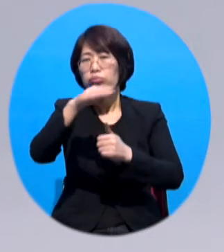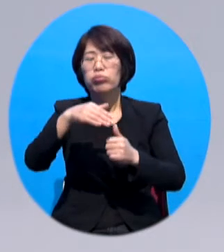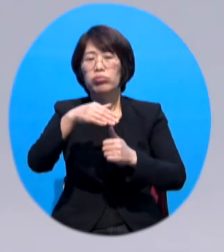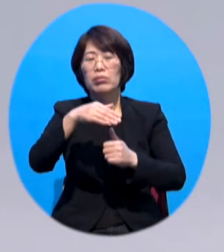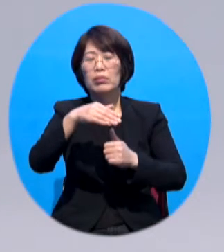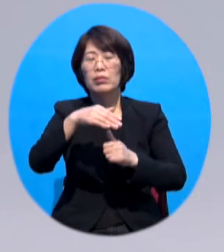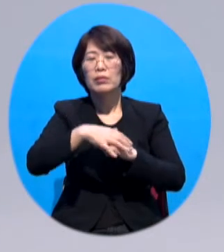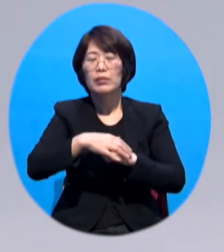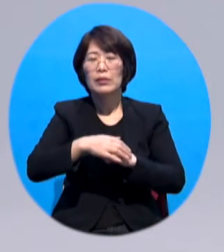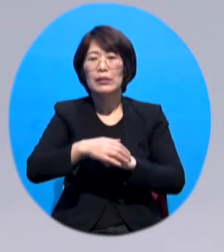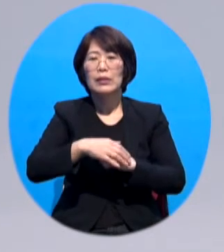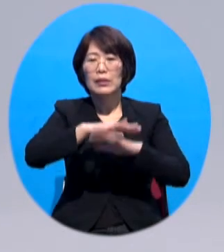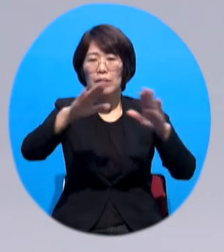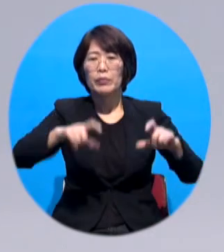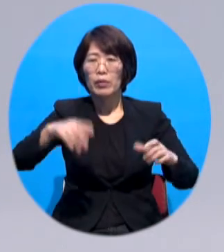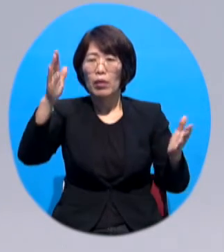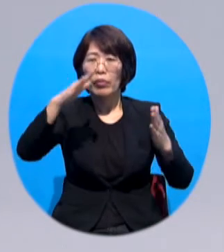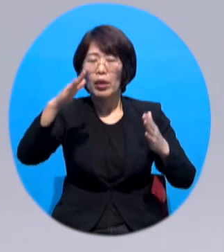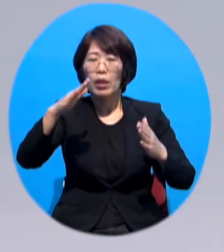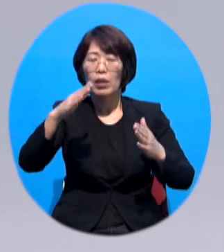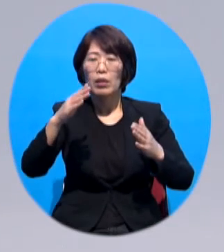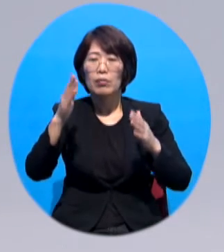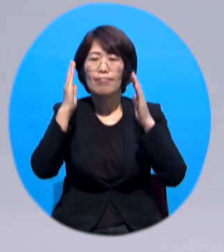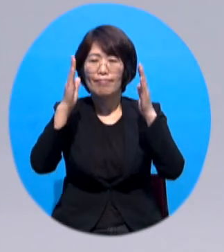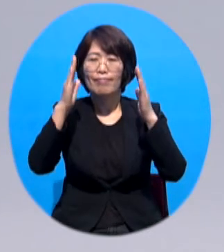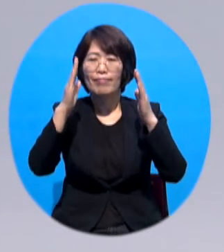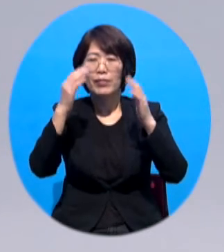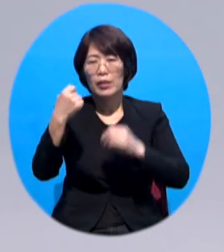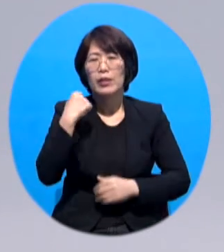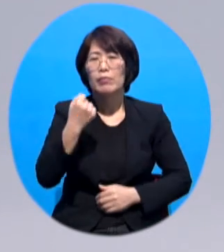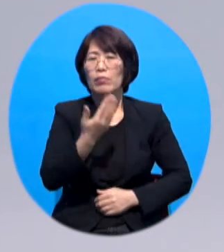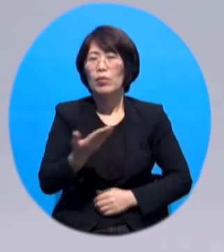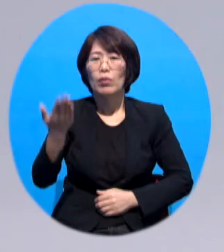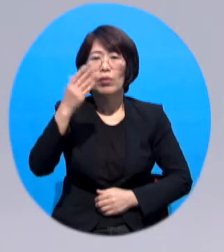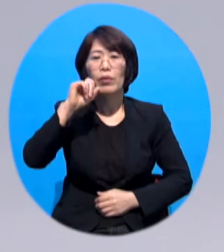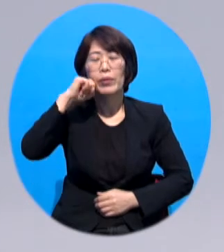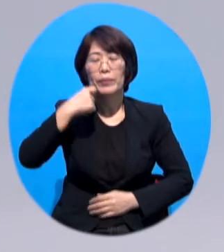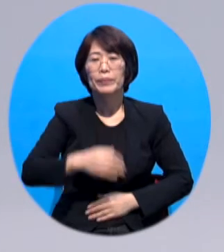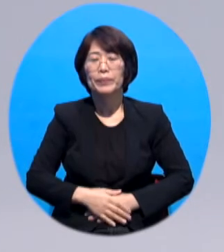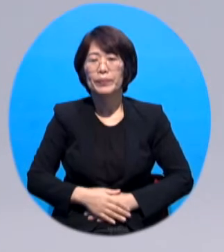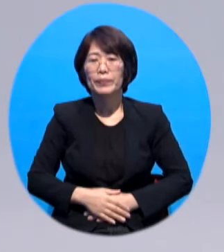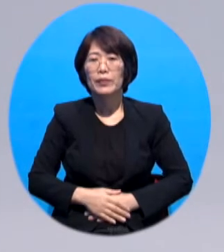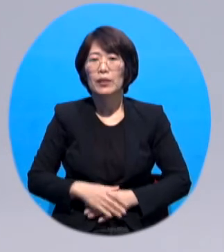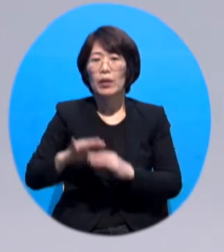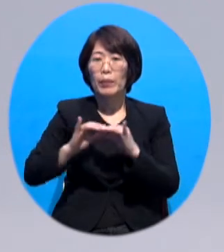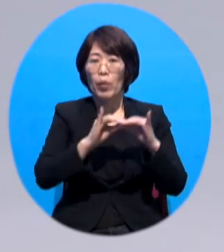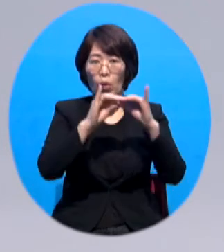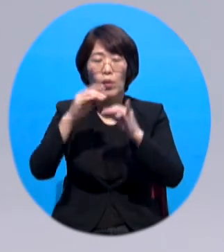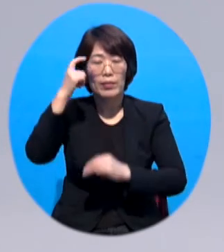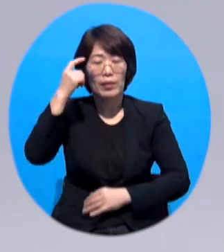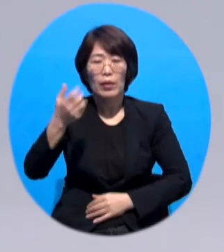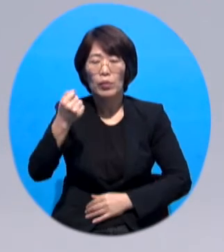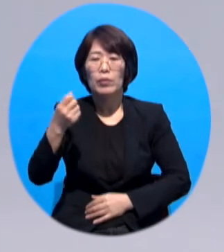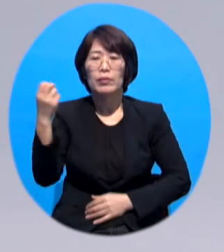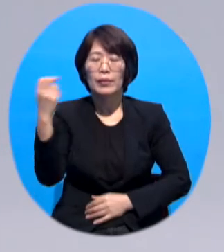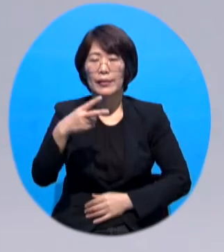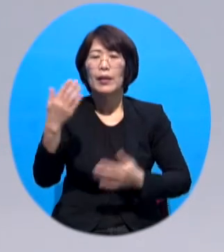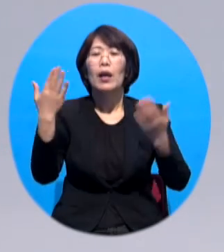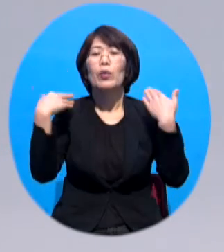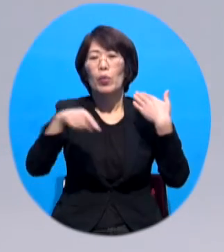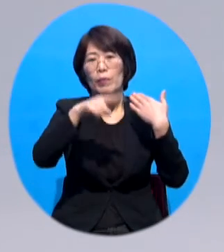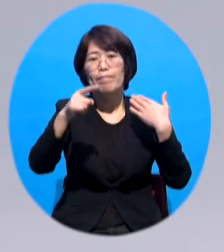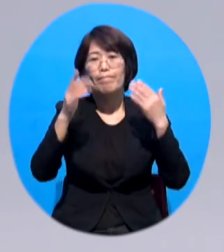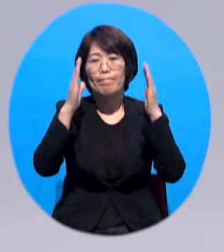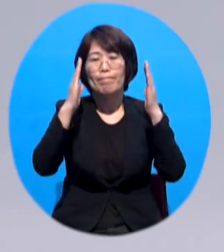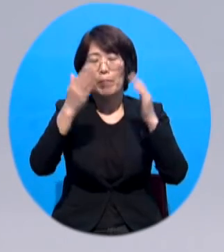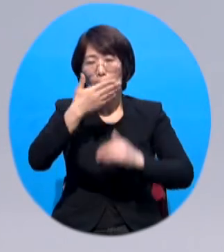는 우리 아이들이 학력을 교육력 을 향상시키기 어렵습니다 조금은 조화로운 교육 철학으로 다시 학교가 공부할